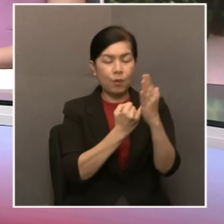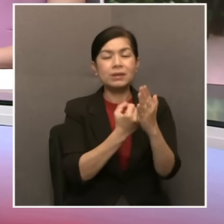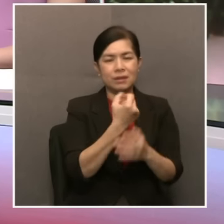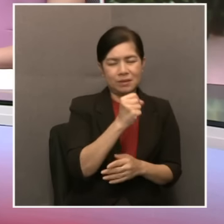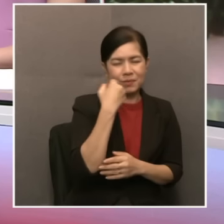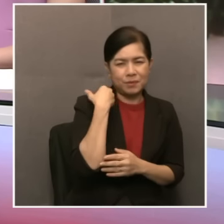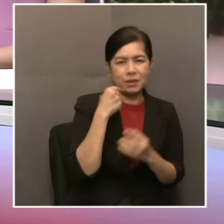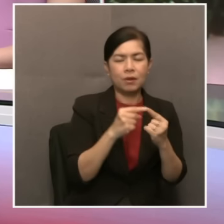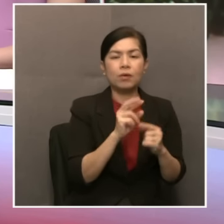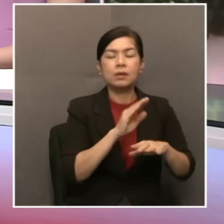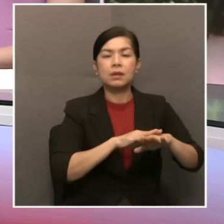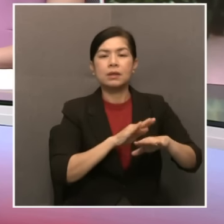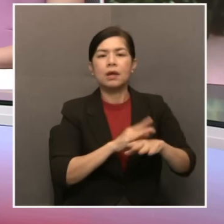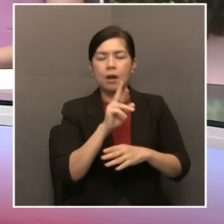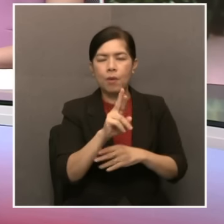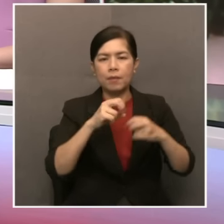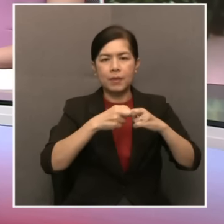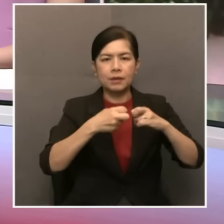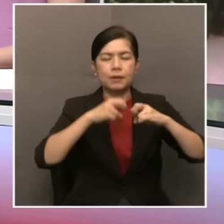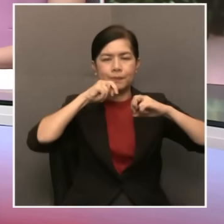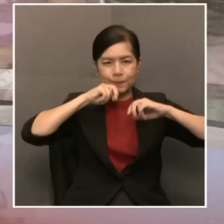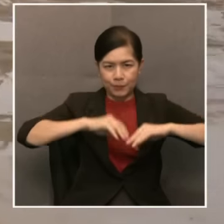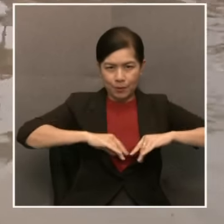น้ำป่าไหลหลากน้ำท่วมฉับพลันด้วยค่ะ